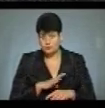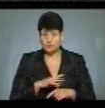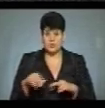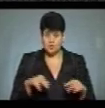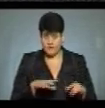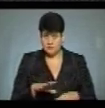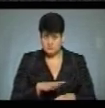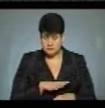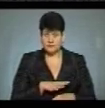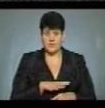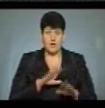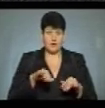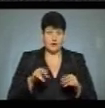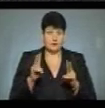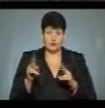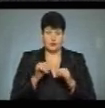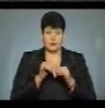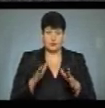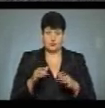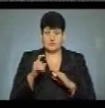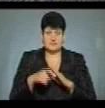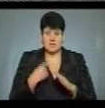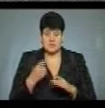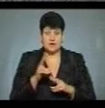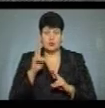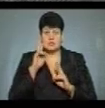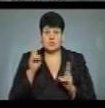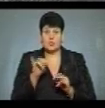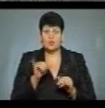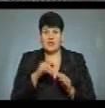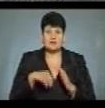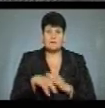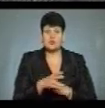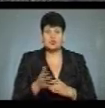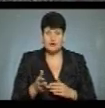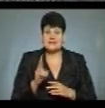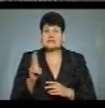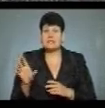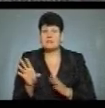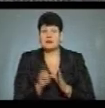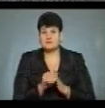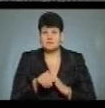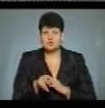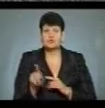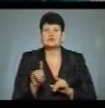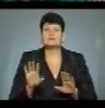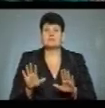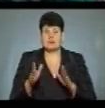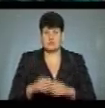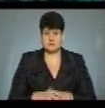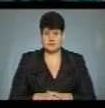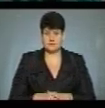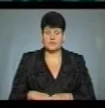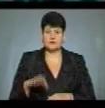після того ніхто не може знати, ніхто не знає, куди він пішов, і з ким він пішов, і що з ним сталося.